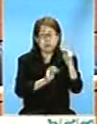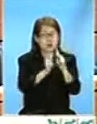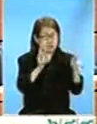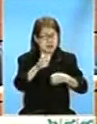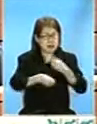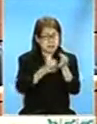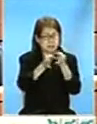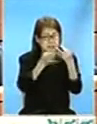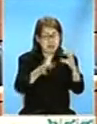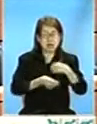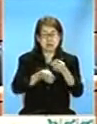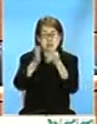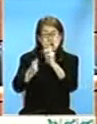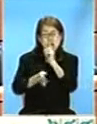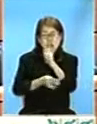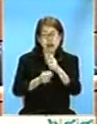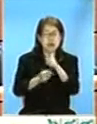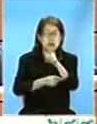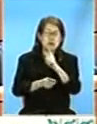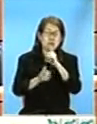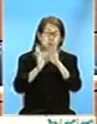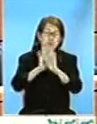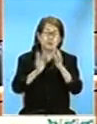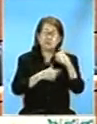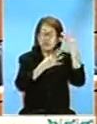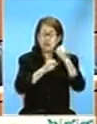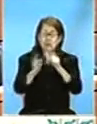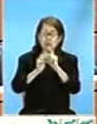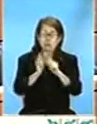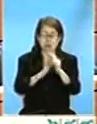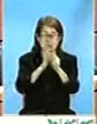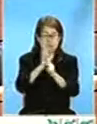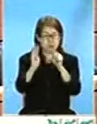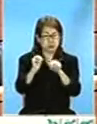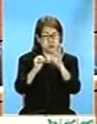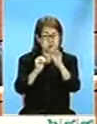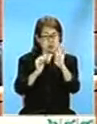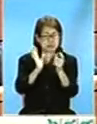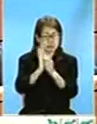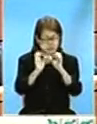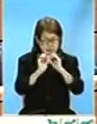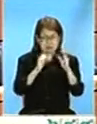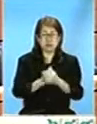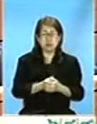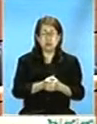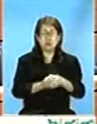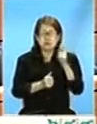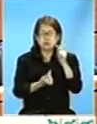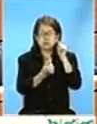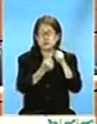านเพราะว่าประเด็นที่ท่านใช้เนี่ยใน94เขียนไว้ชัดเจนนะครับเฉพาะการคำนว